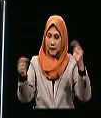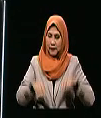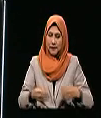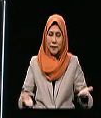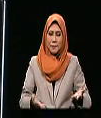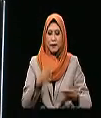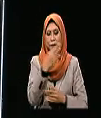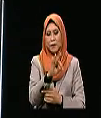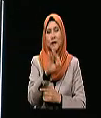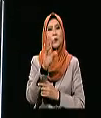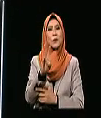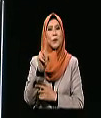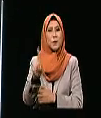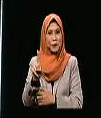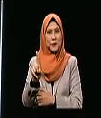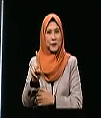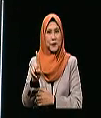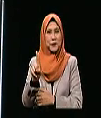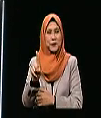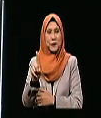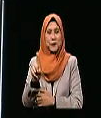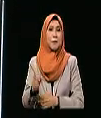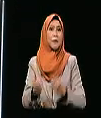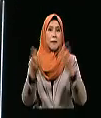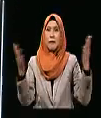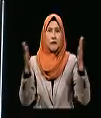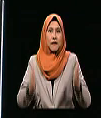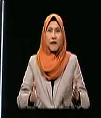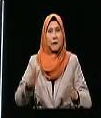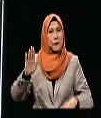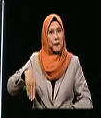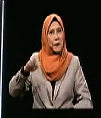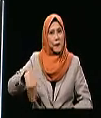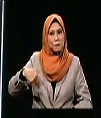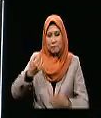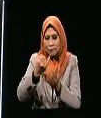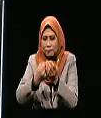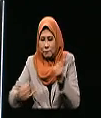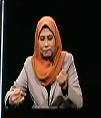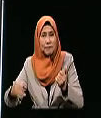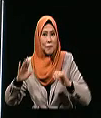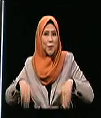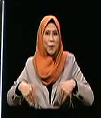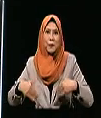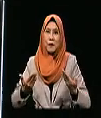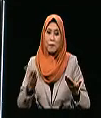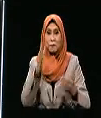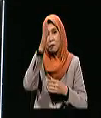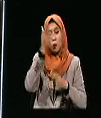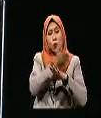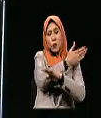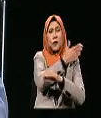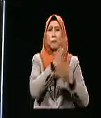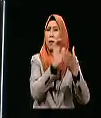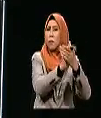tahun 1971. Begitu lama, banyak orang yang belum beranak lagi dan ibu bapa mereka belum kahwin lagi.